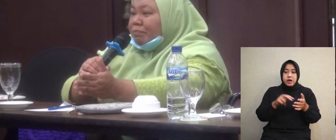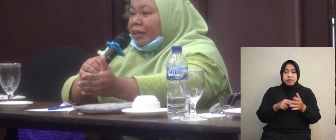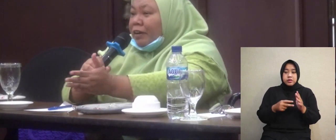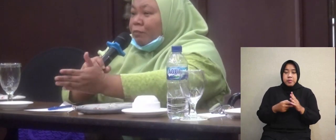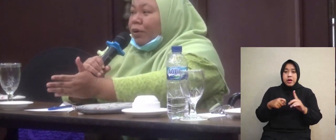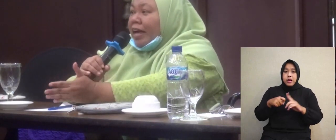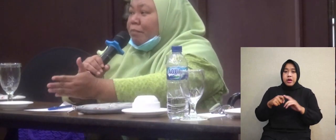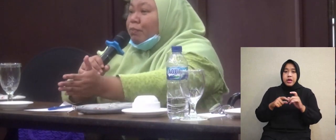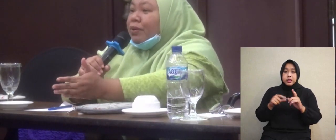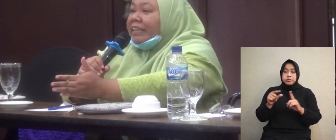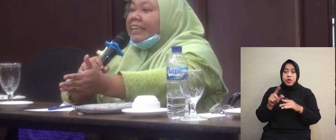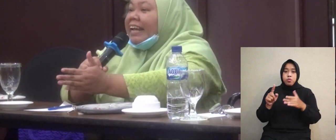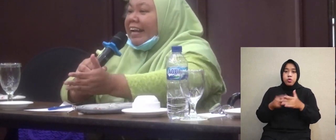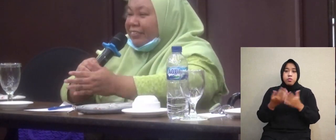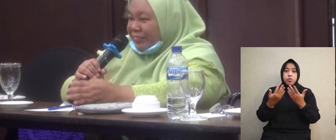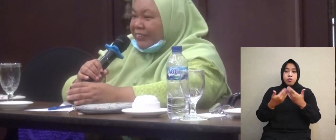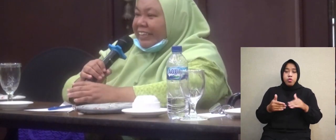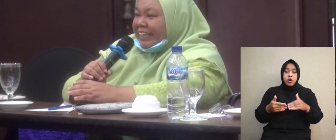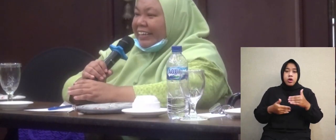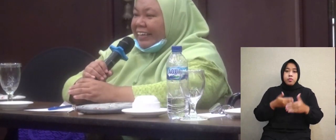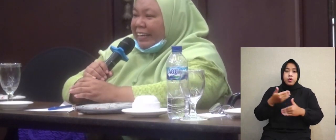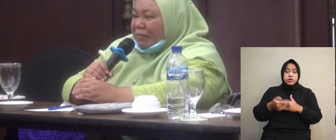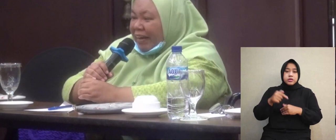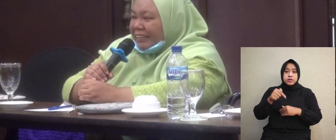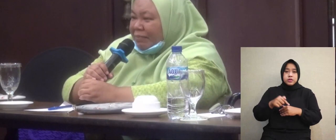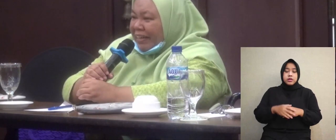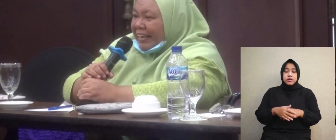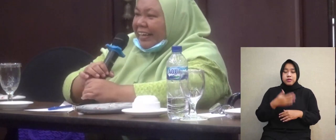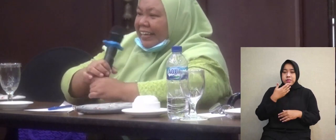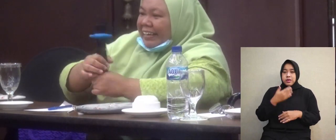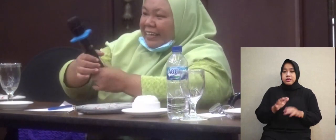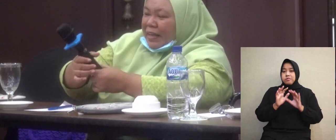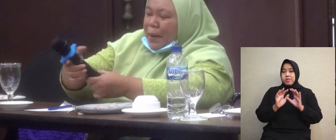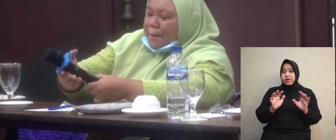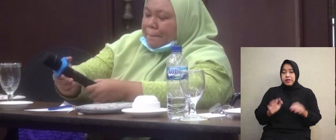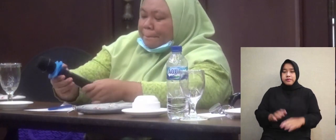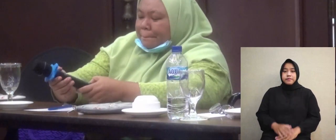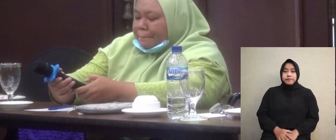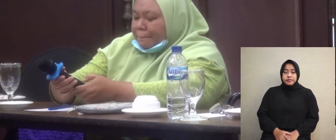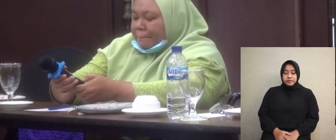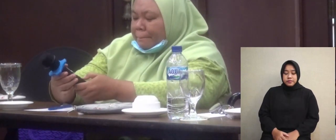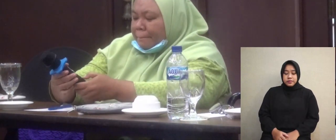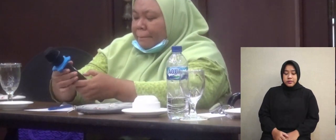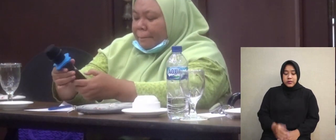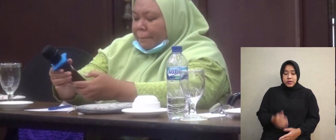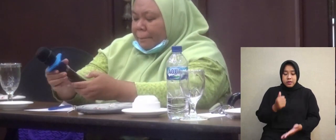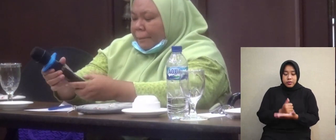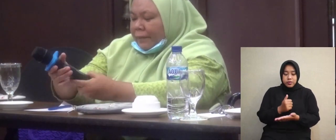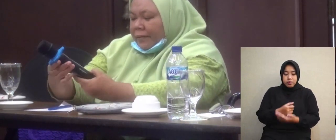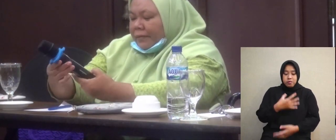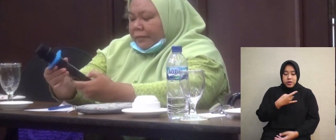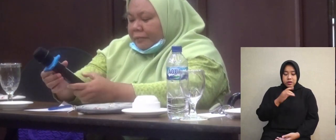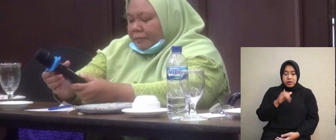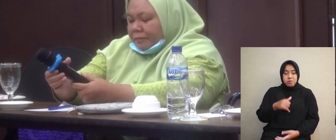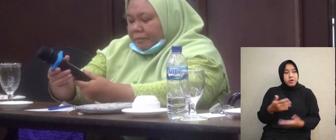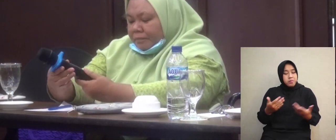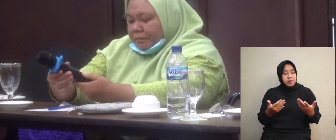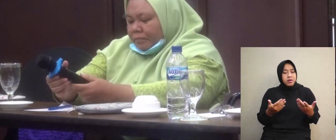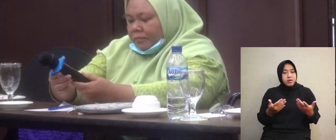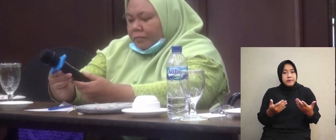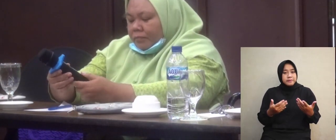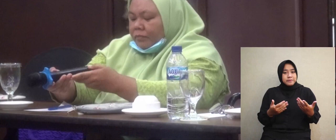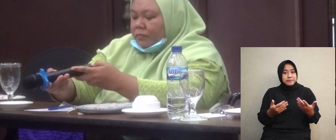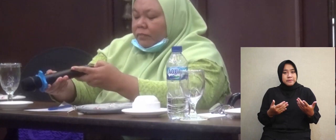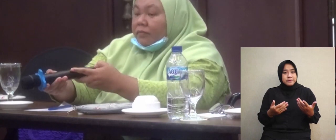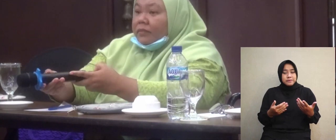KSP mulai membuka jalan untuk ini makasih banyak menarik gimana pak jadi